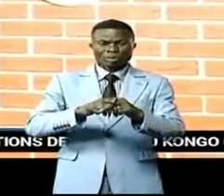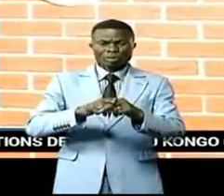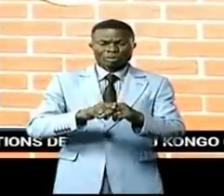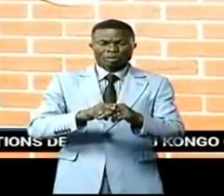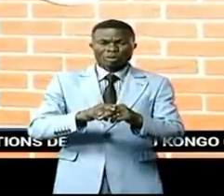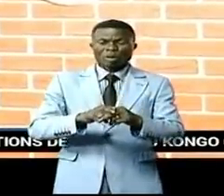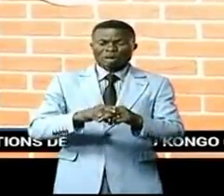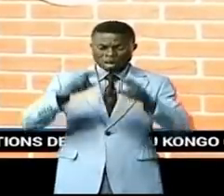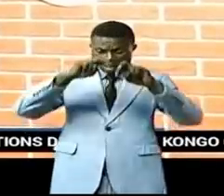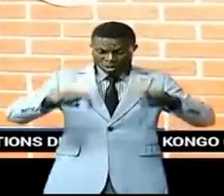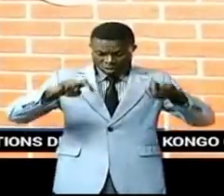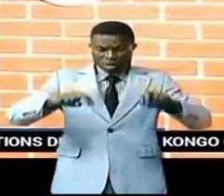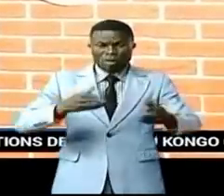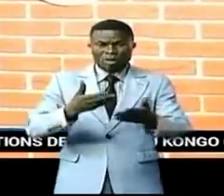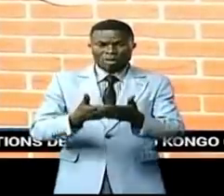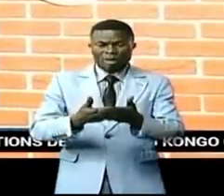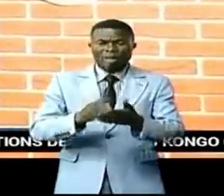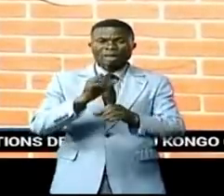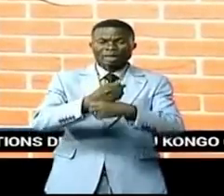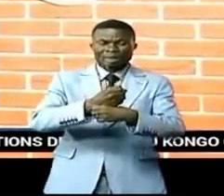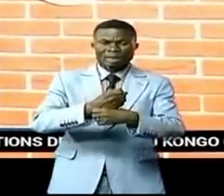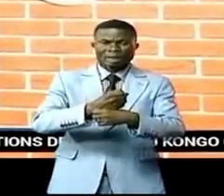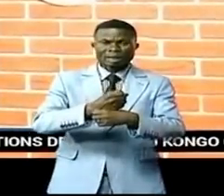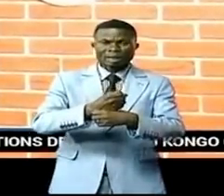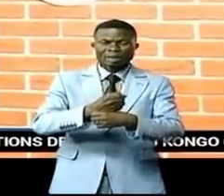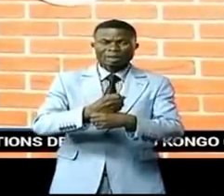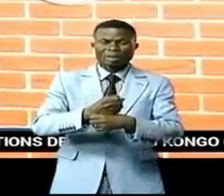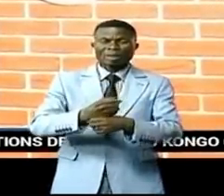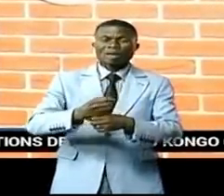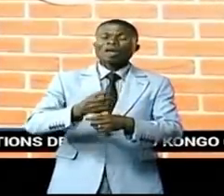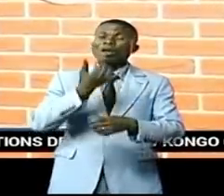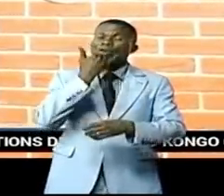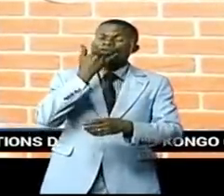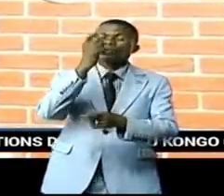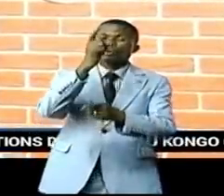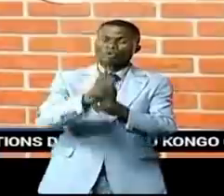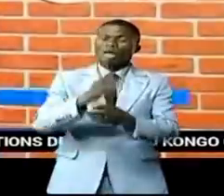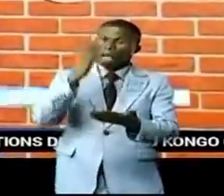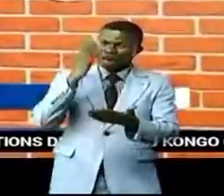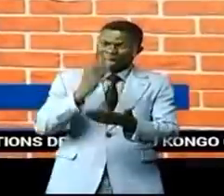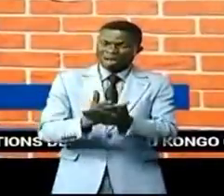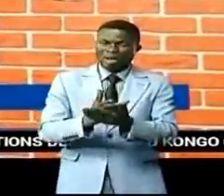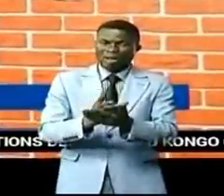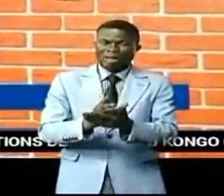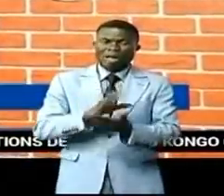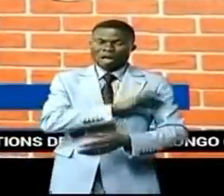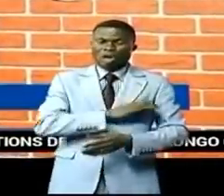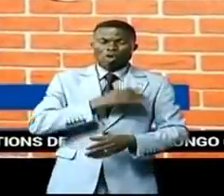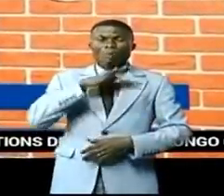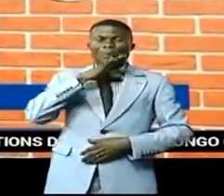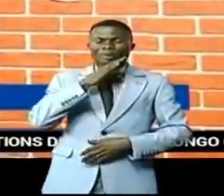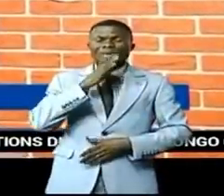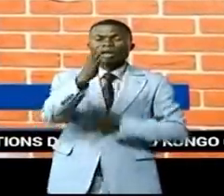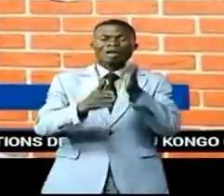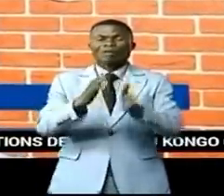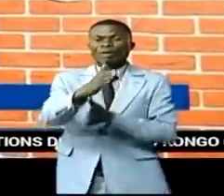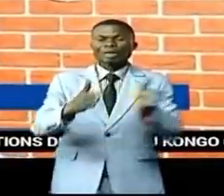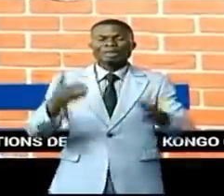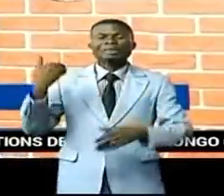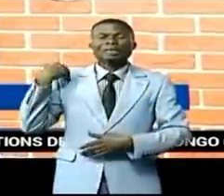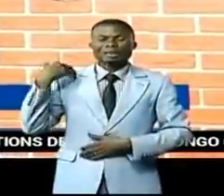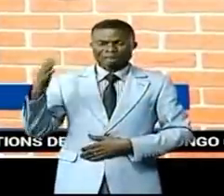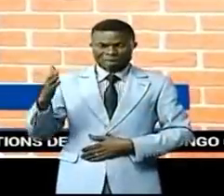une enquête afin d'établir des responsabilités pour que cesse cette mauvaise pratique de détournement des données